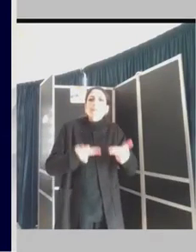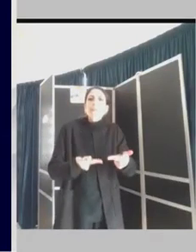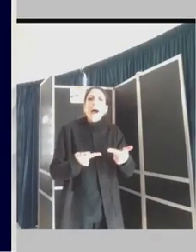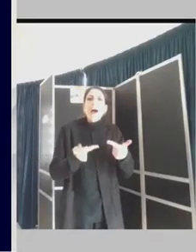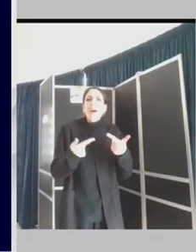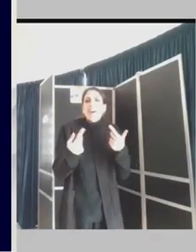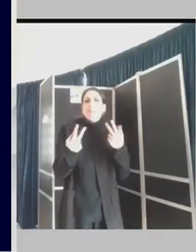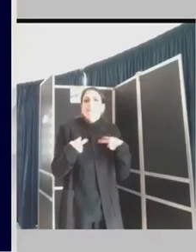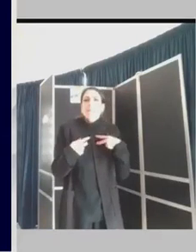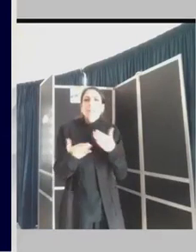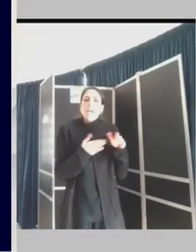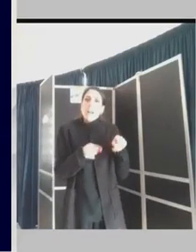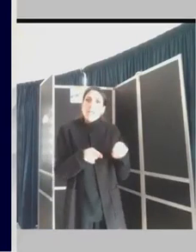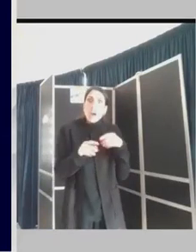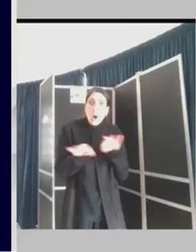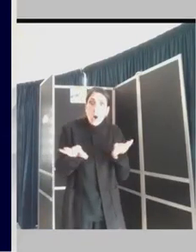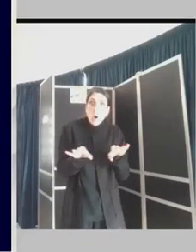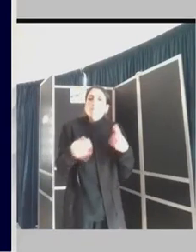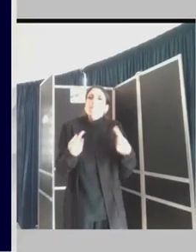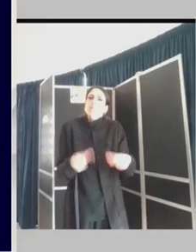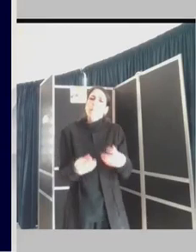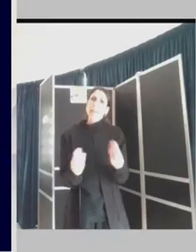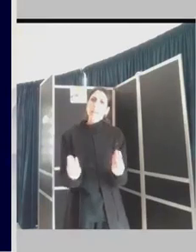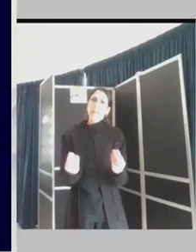E per questo io concludo dicendo che